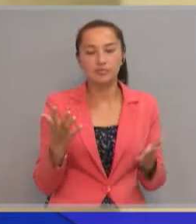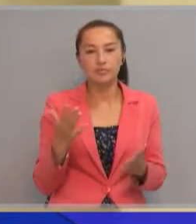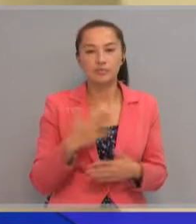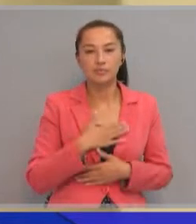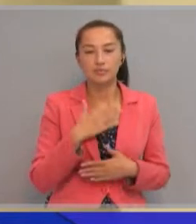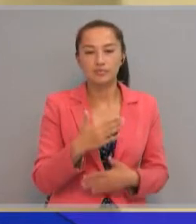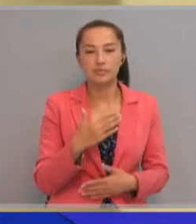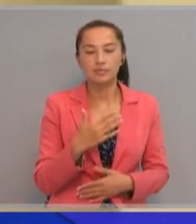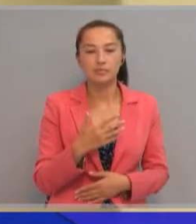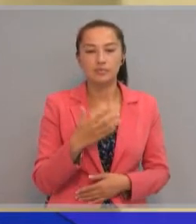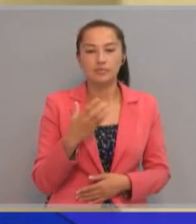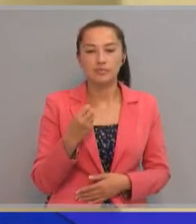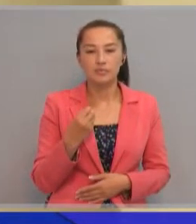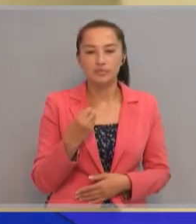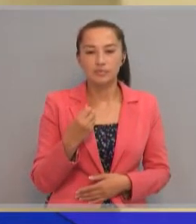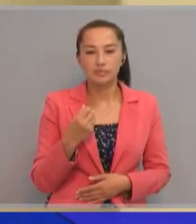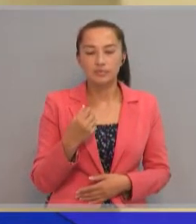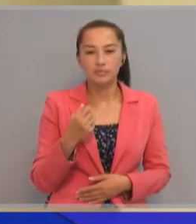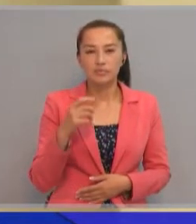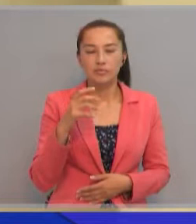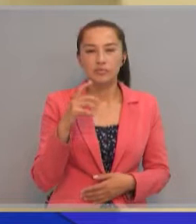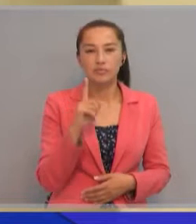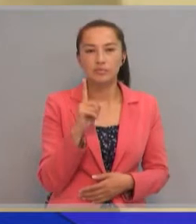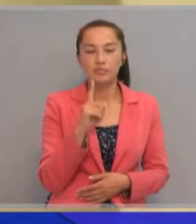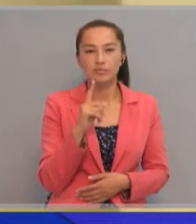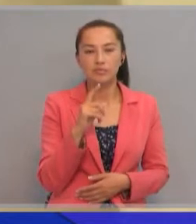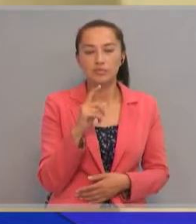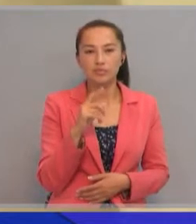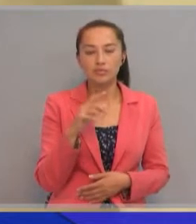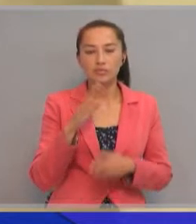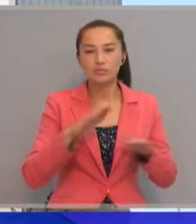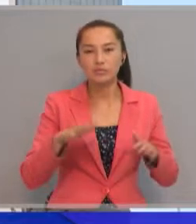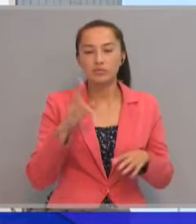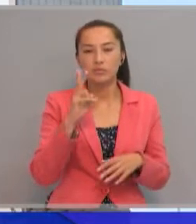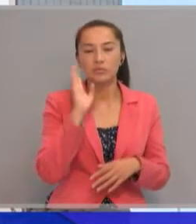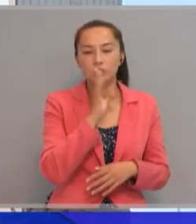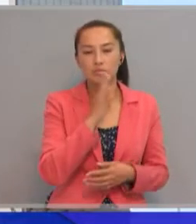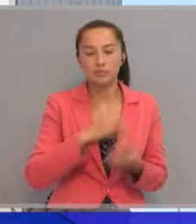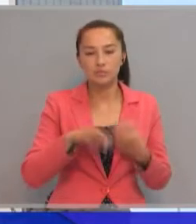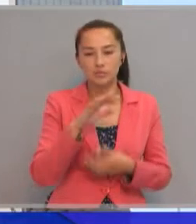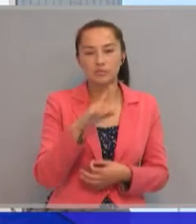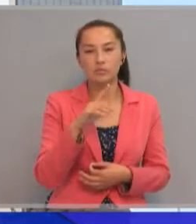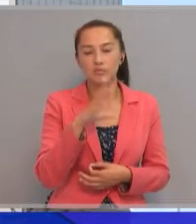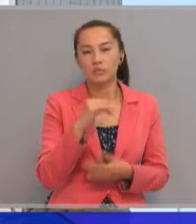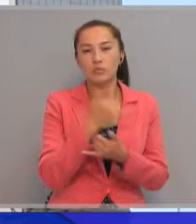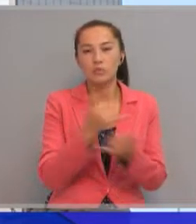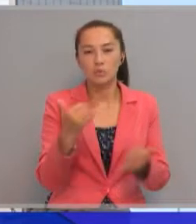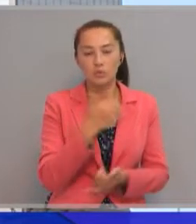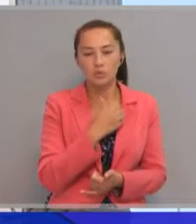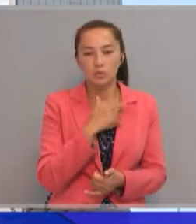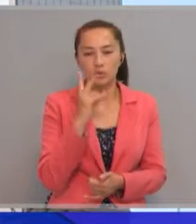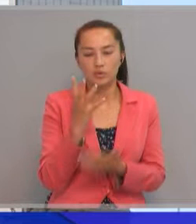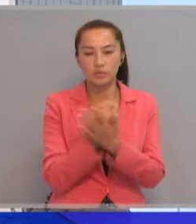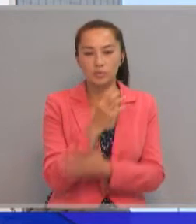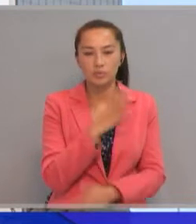болсын. Осындай менен кейінде көп балалы жалғыз баспаналарға жұғысты болсын. Айту керек, мемлекеттік бағдарлама